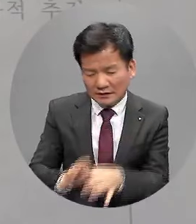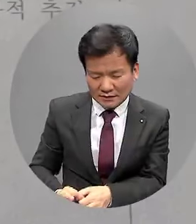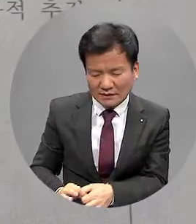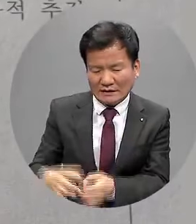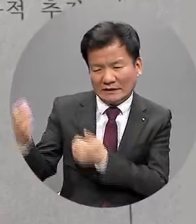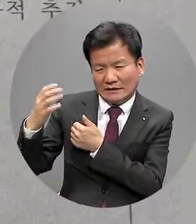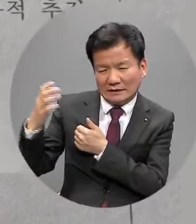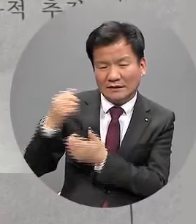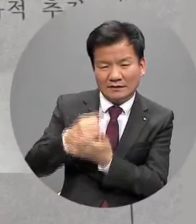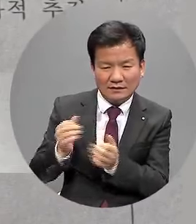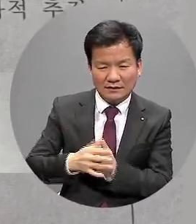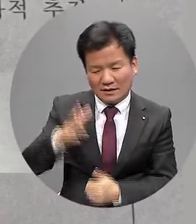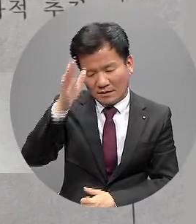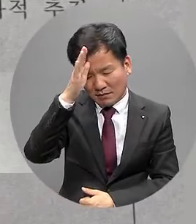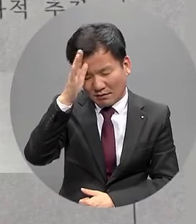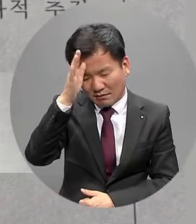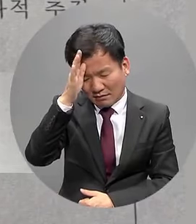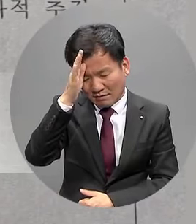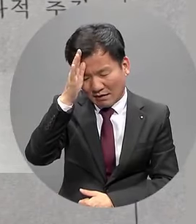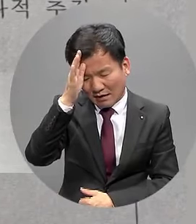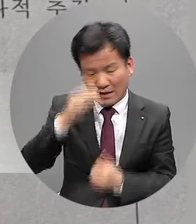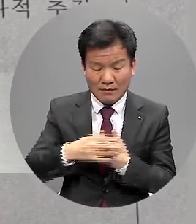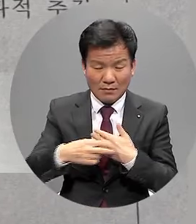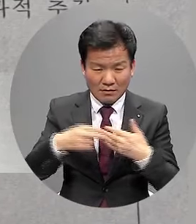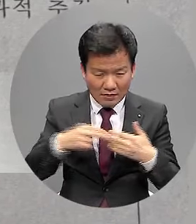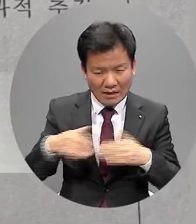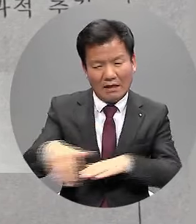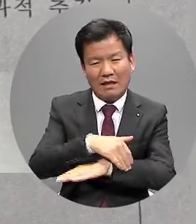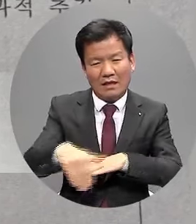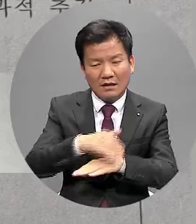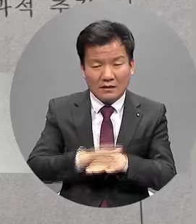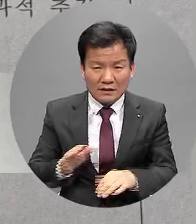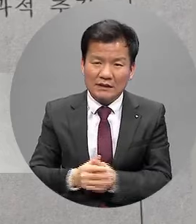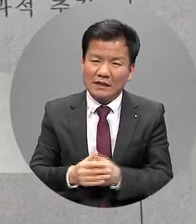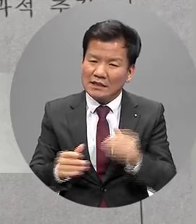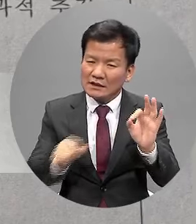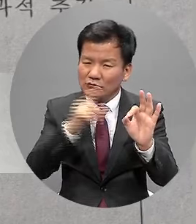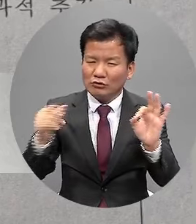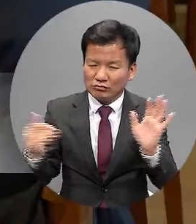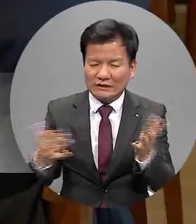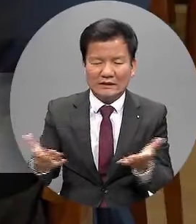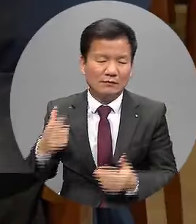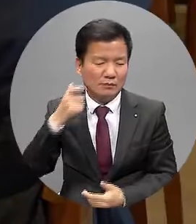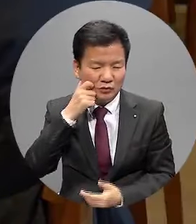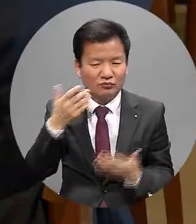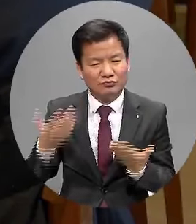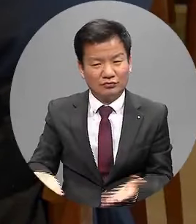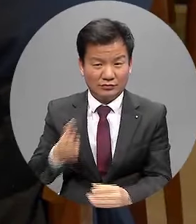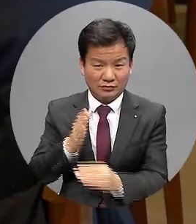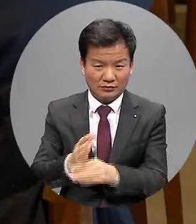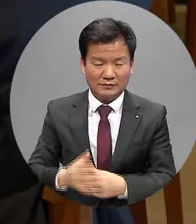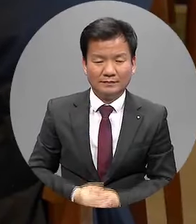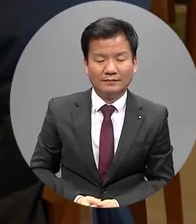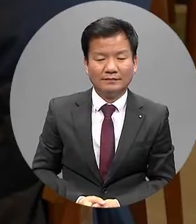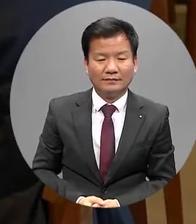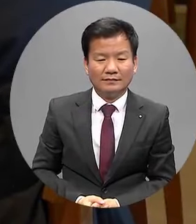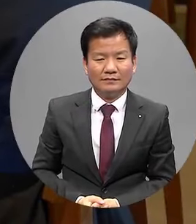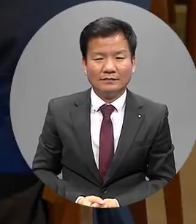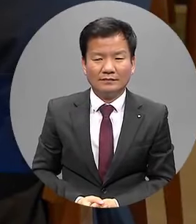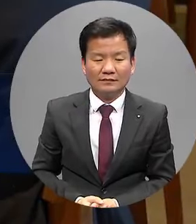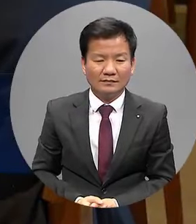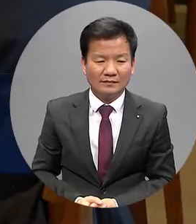계속됐다면서 병원에서 공황장애와 적응장애 진단을 받고 이번 달부터는 출근도 못하고 있습니다. 약을 복용하지